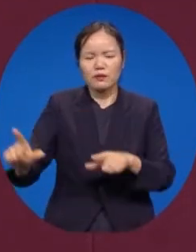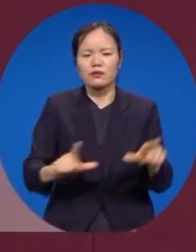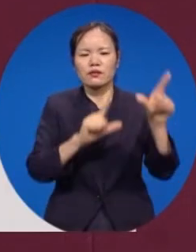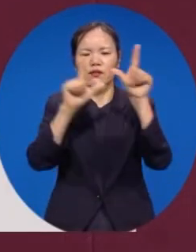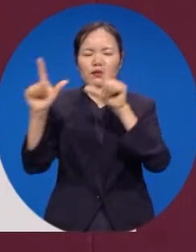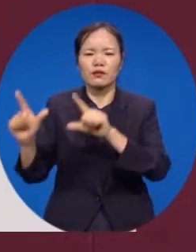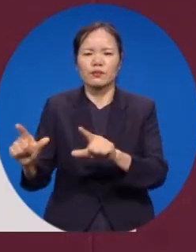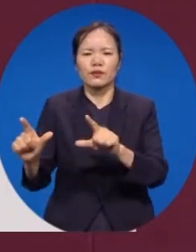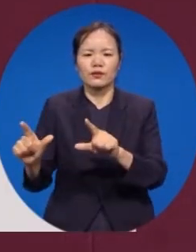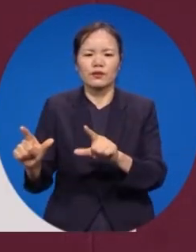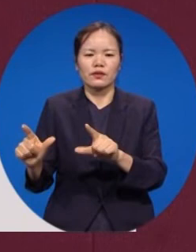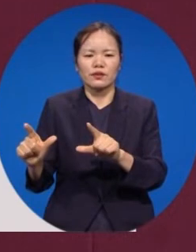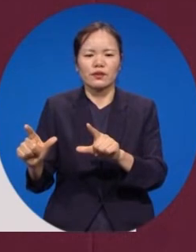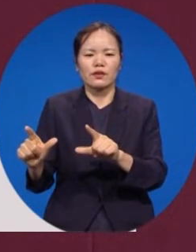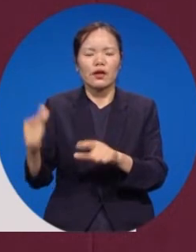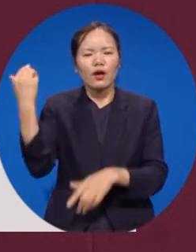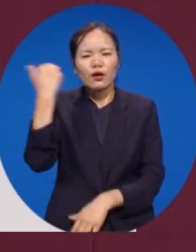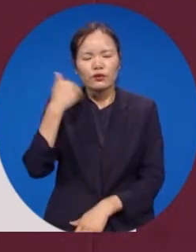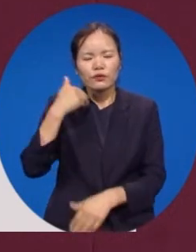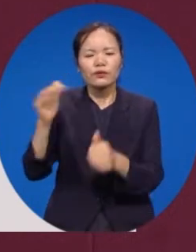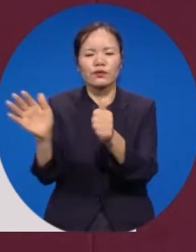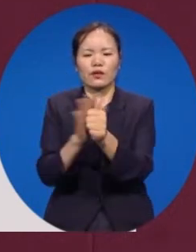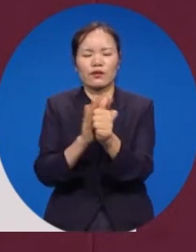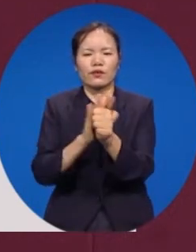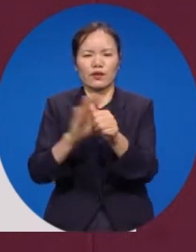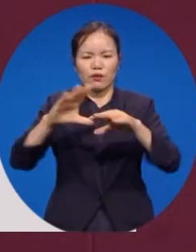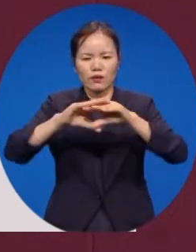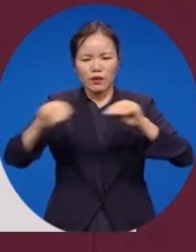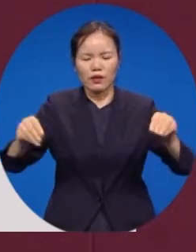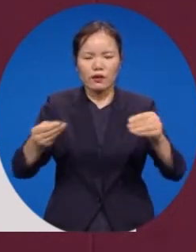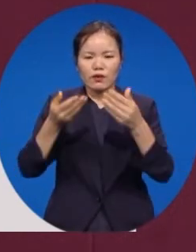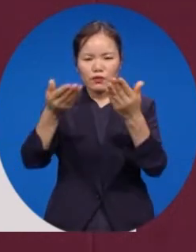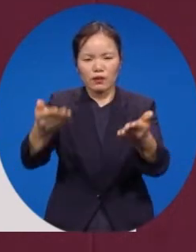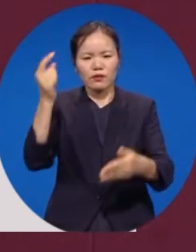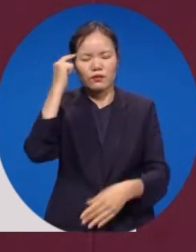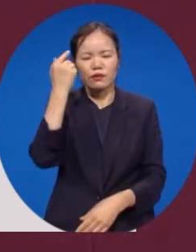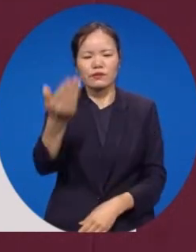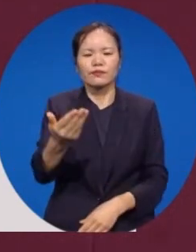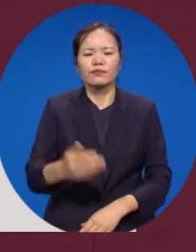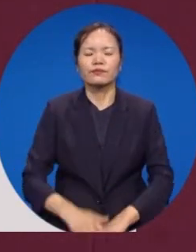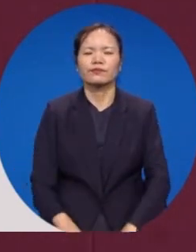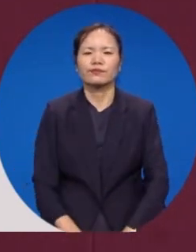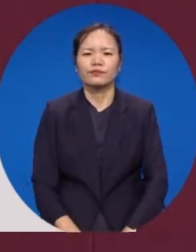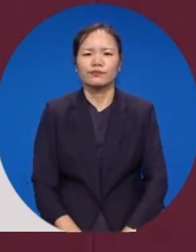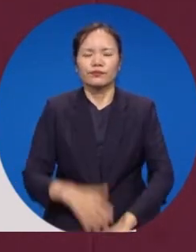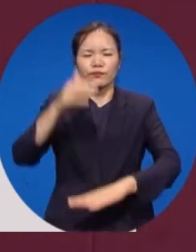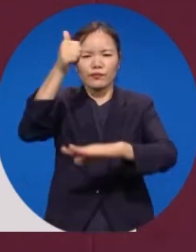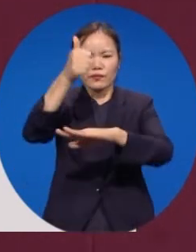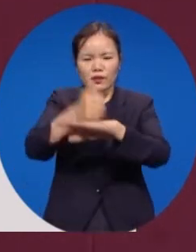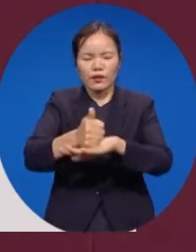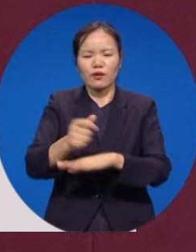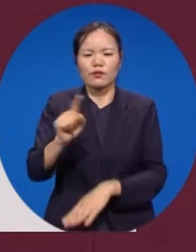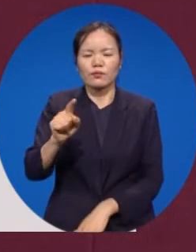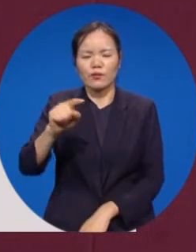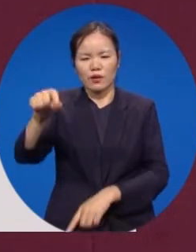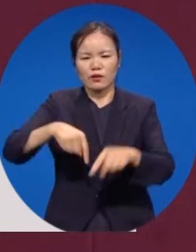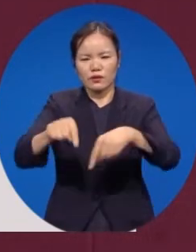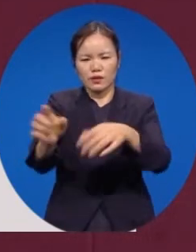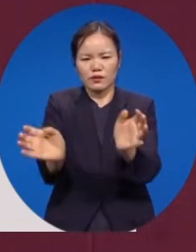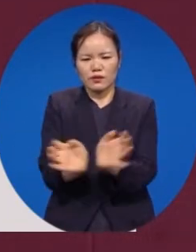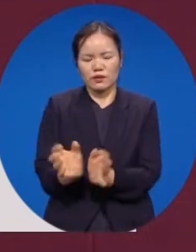삶은 누가 나서서 위로하고 해결해 줄 수 있습니까? 결국에는 우리